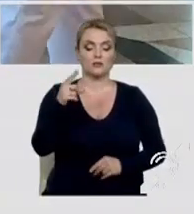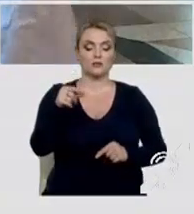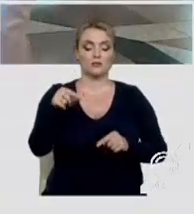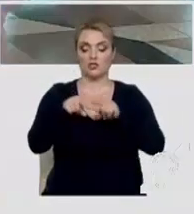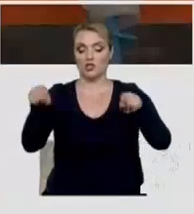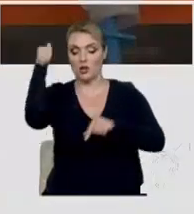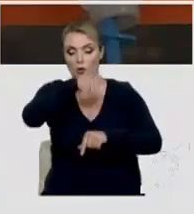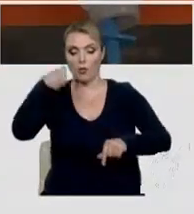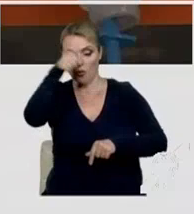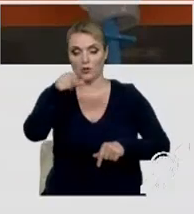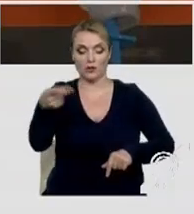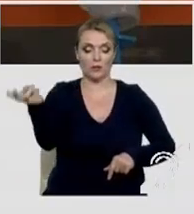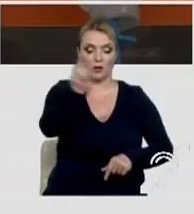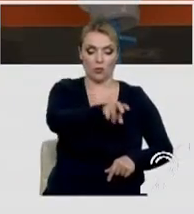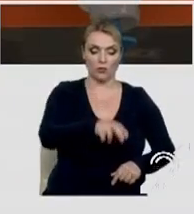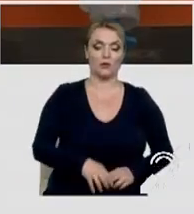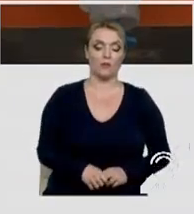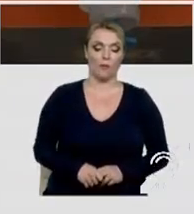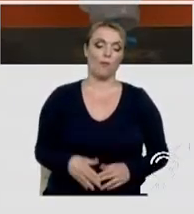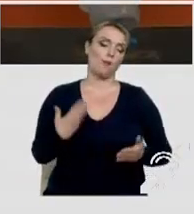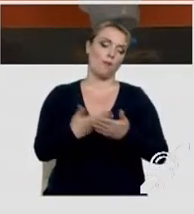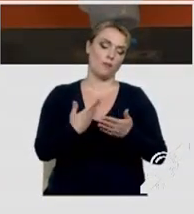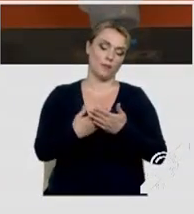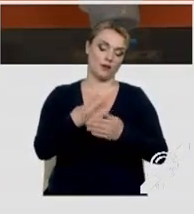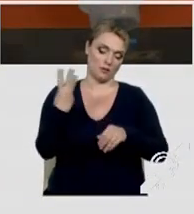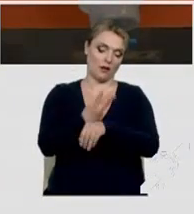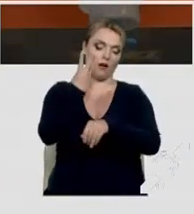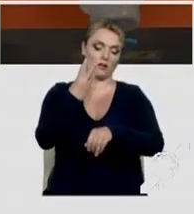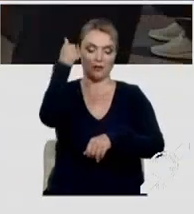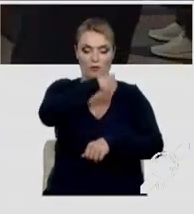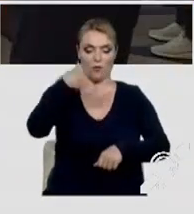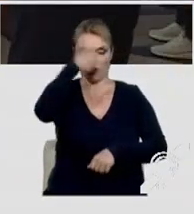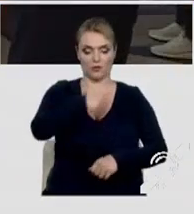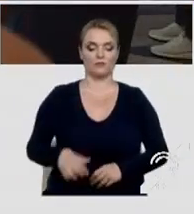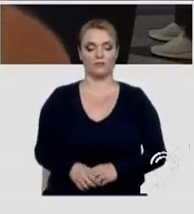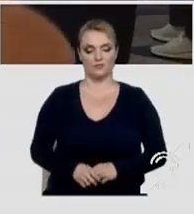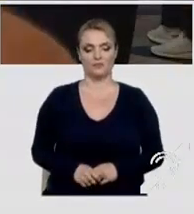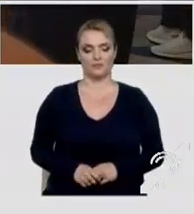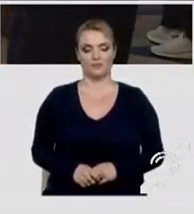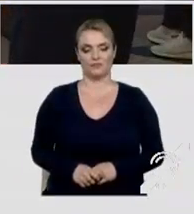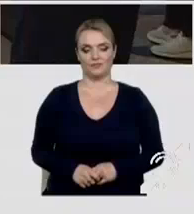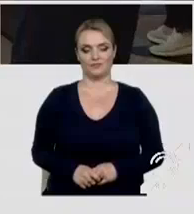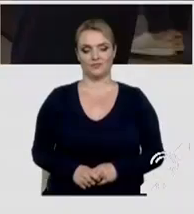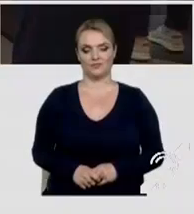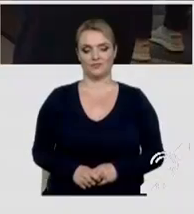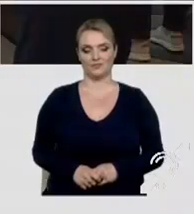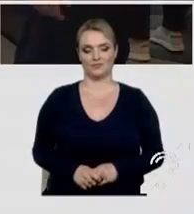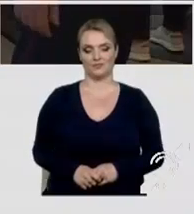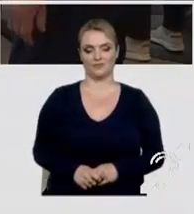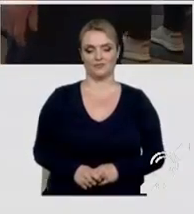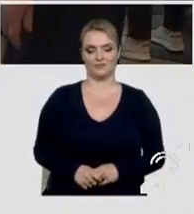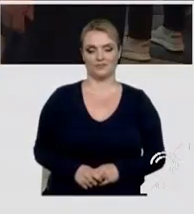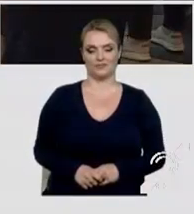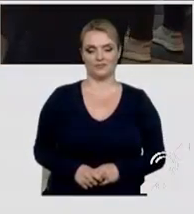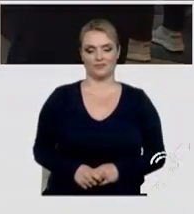anului donați? La moment, în mediu, 3 ori. Eu nici nu mi-aduc aminte, dar odată în vouă câțiva ani,